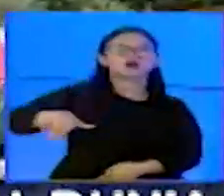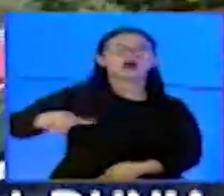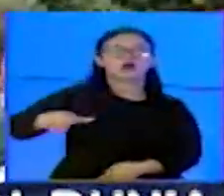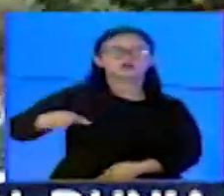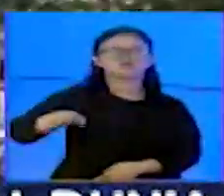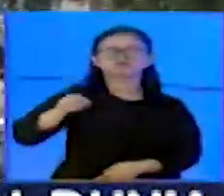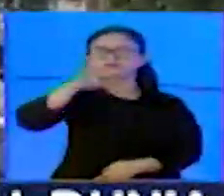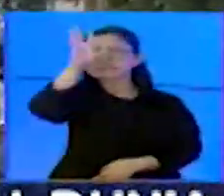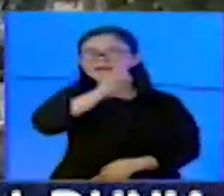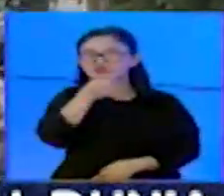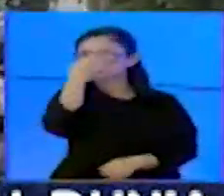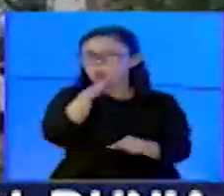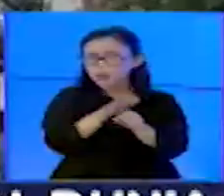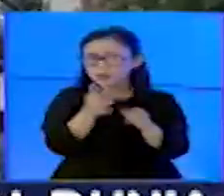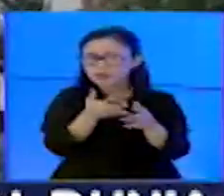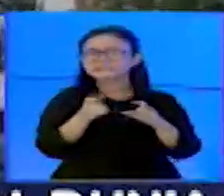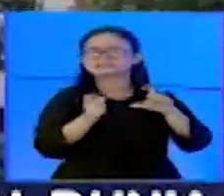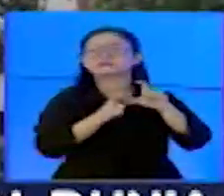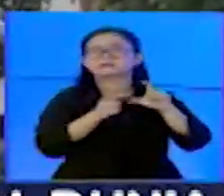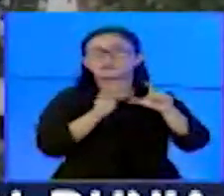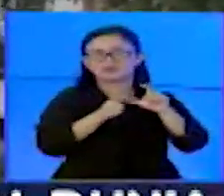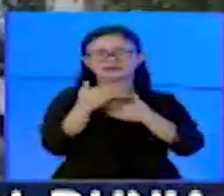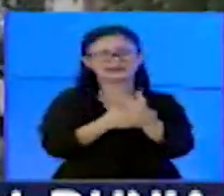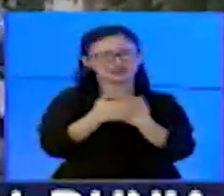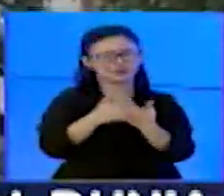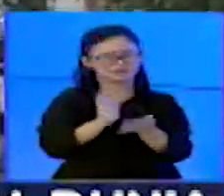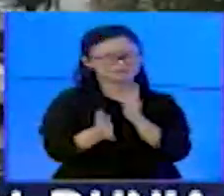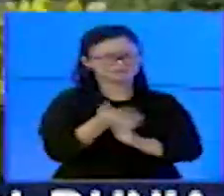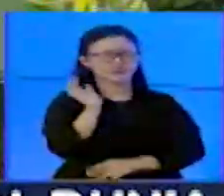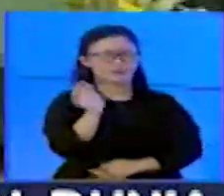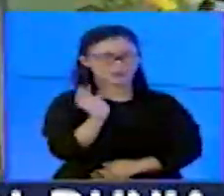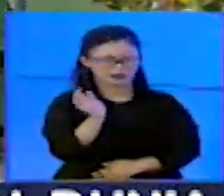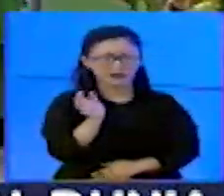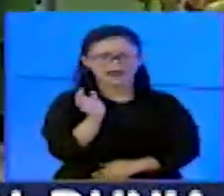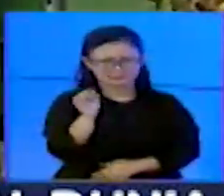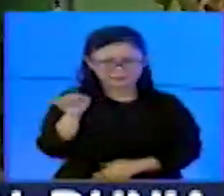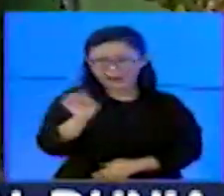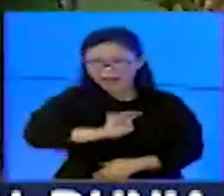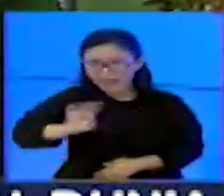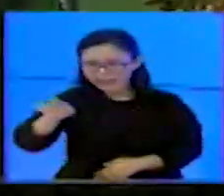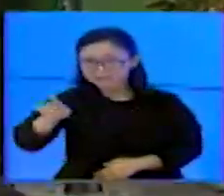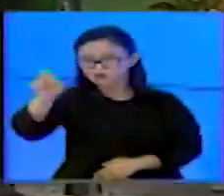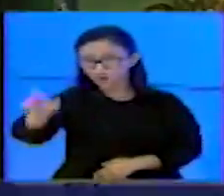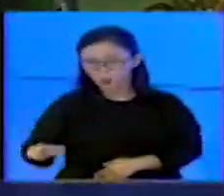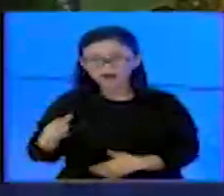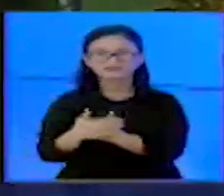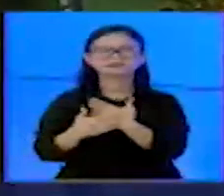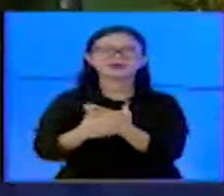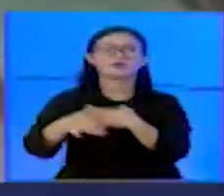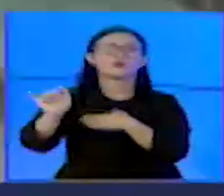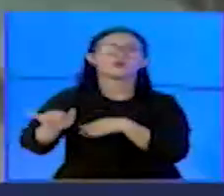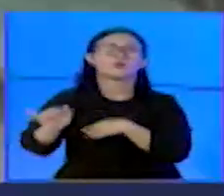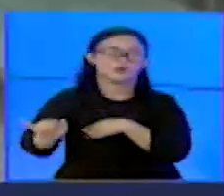awal September dan sempat dirawat di sebuah rumah sakit sementara satu anggota keluarga lainnya masih dirawat dan seorang lainnya